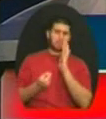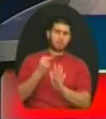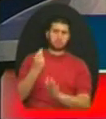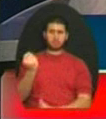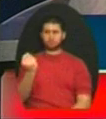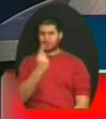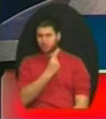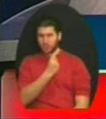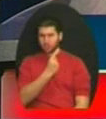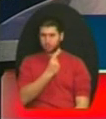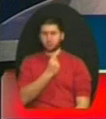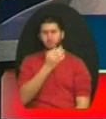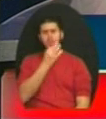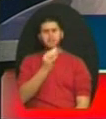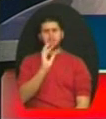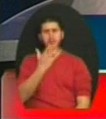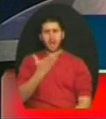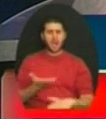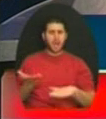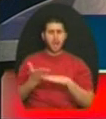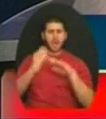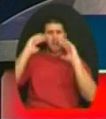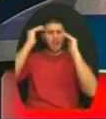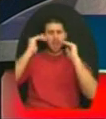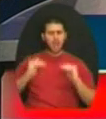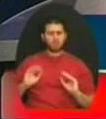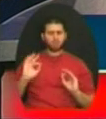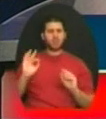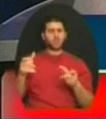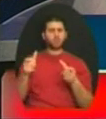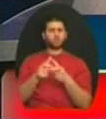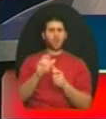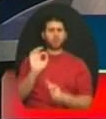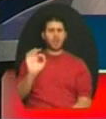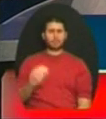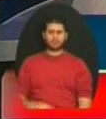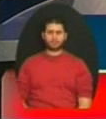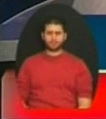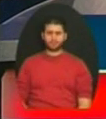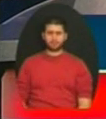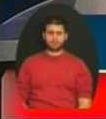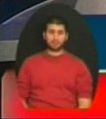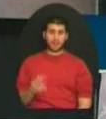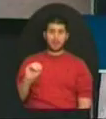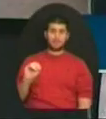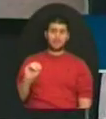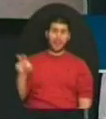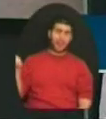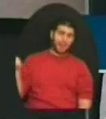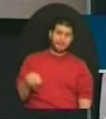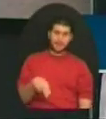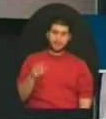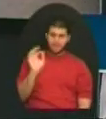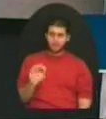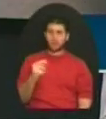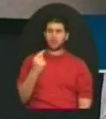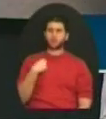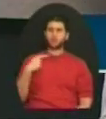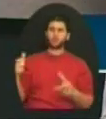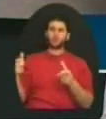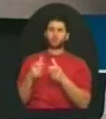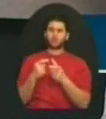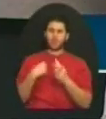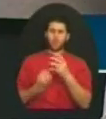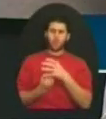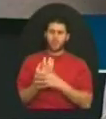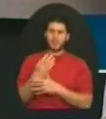לשבוע. מה על סדר היום של השדולה? אז הנה מיכל. אז השדולה הוקמה על